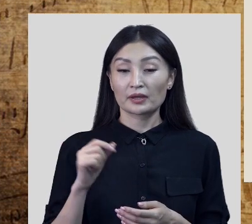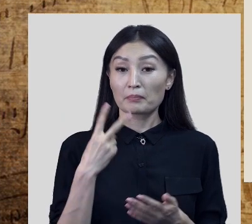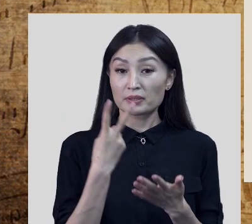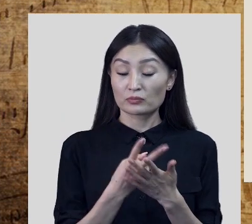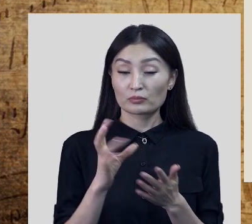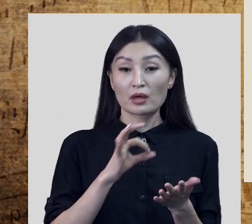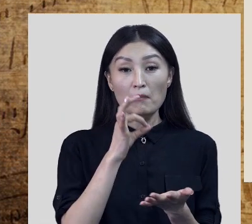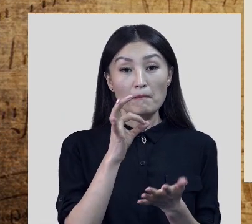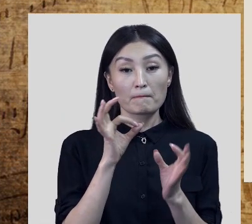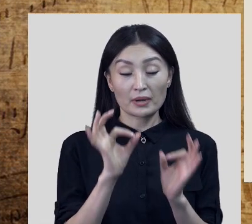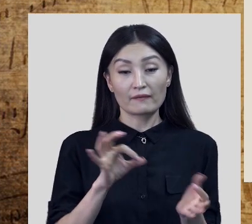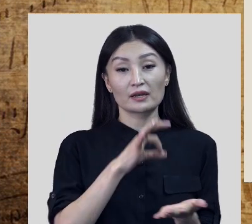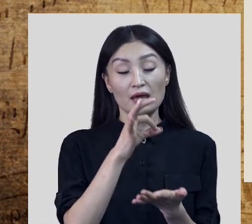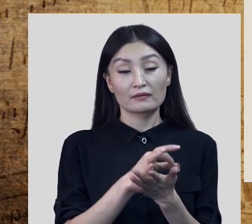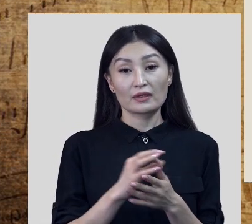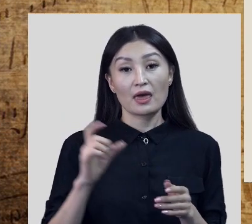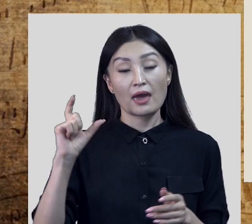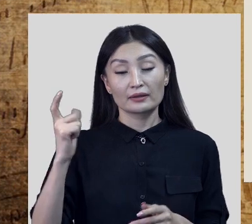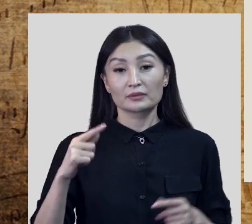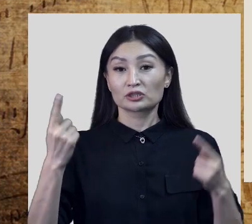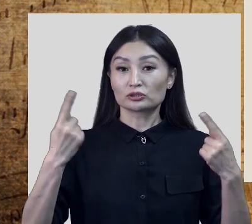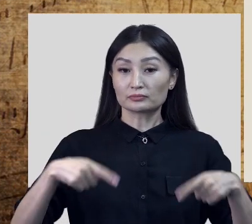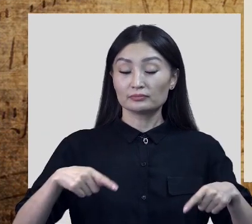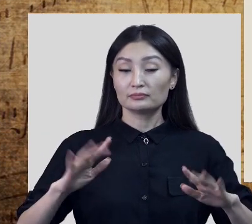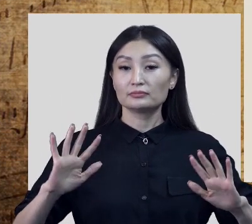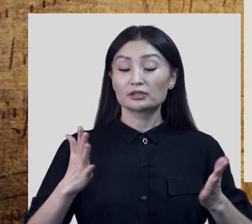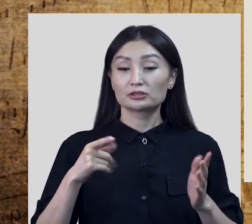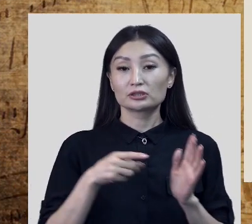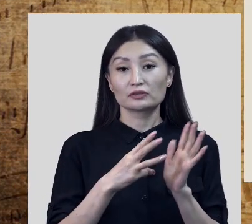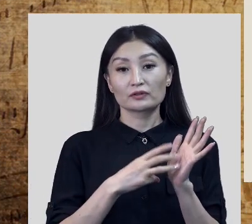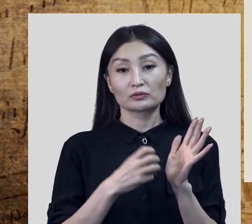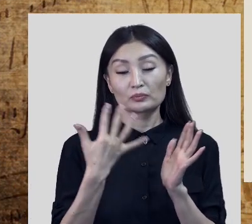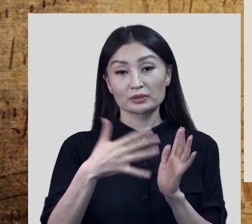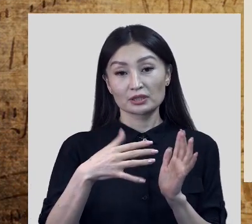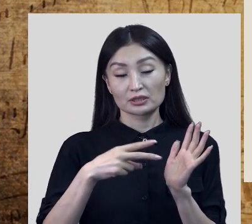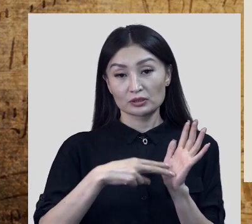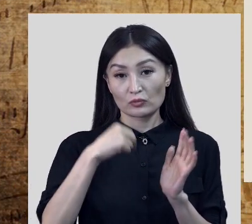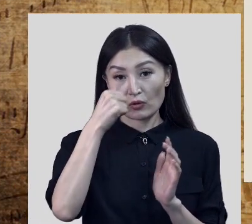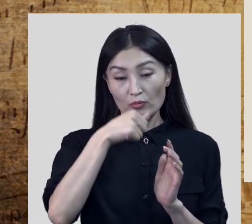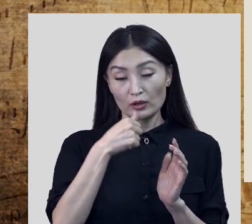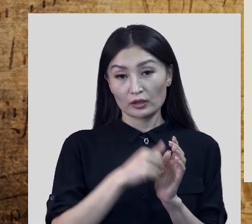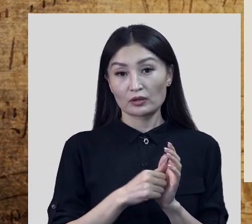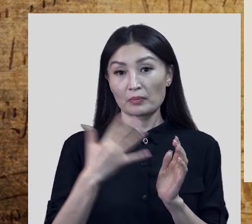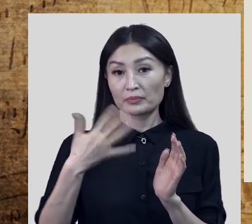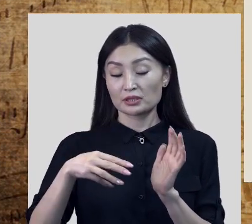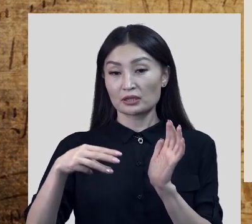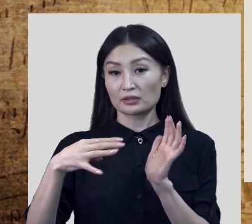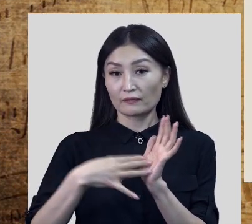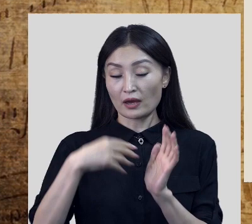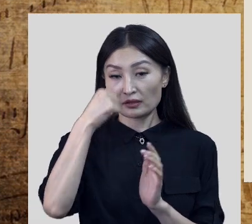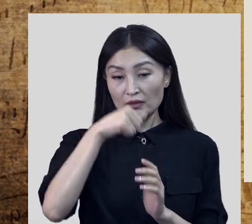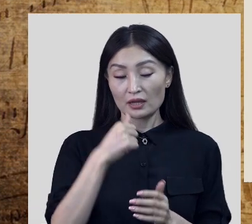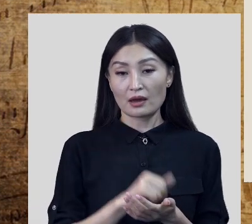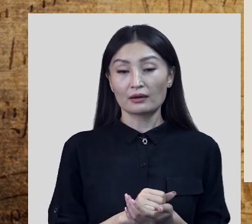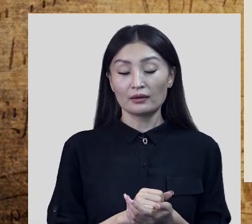посмотрим на про веды экономические кризисы произошли в 1857 1859